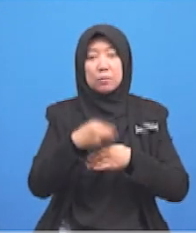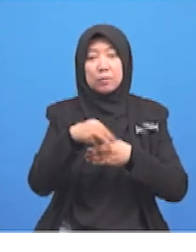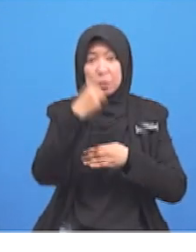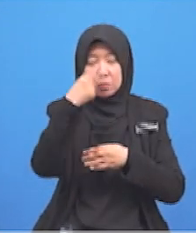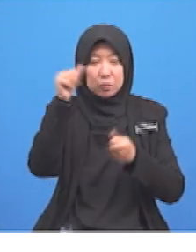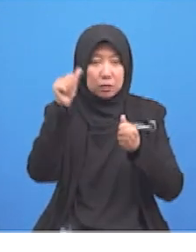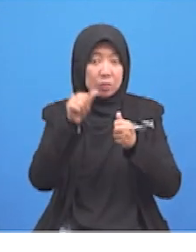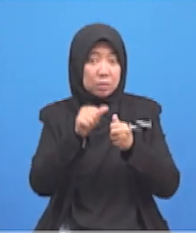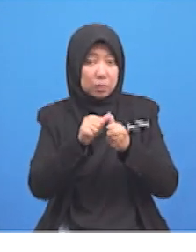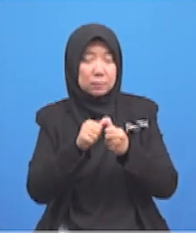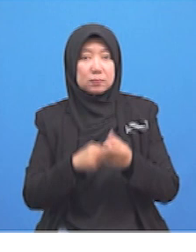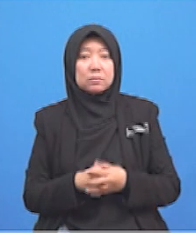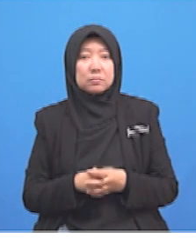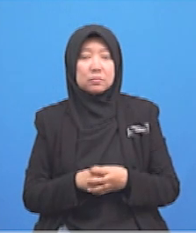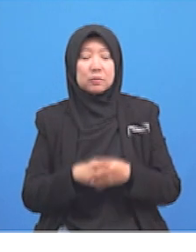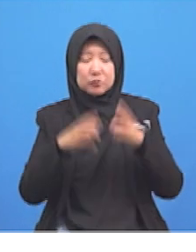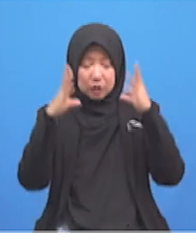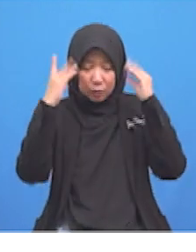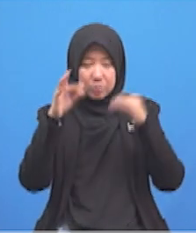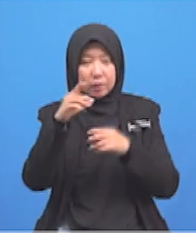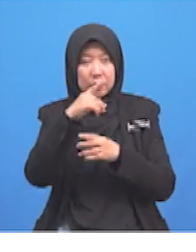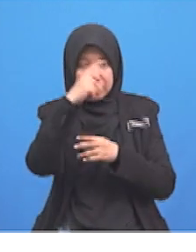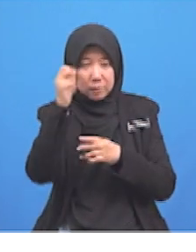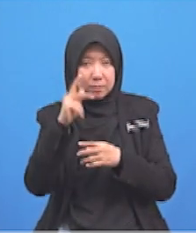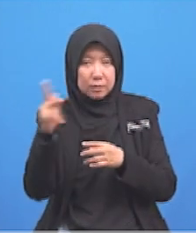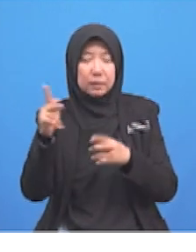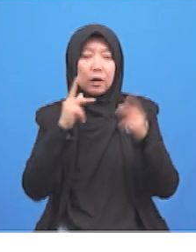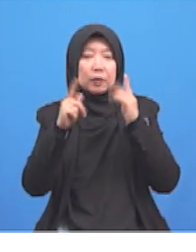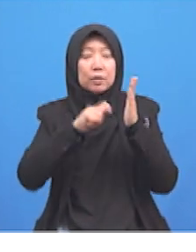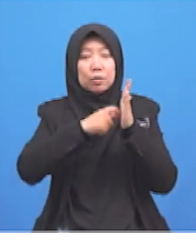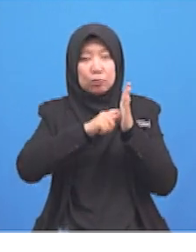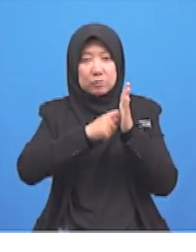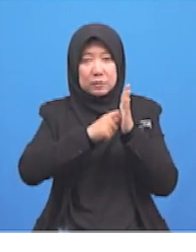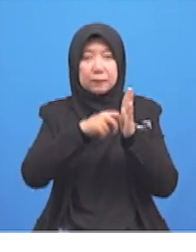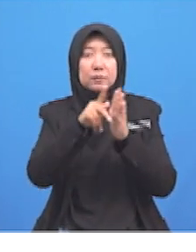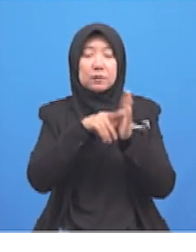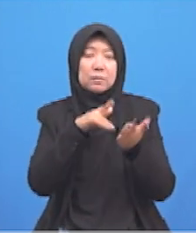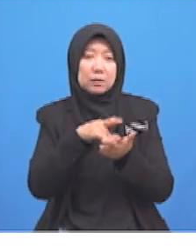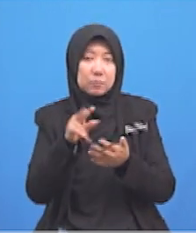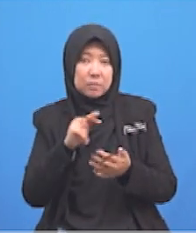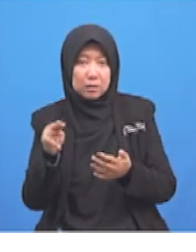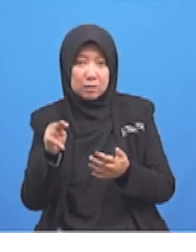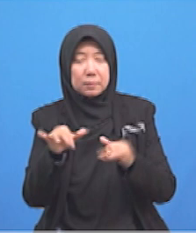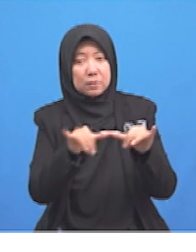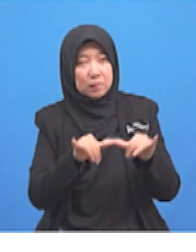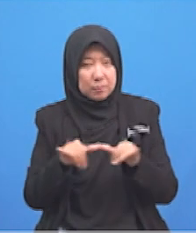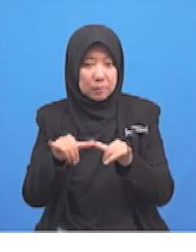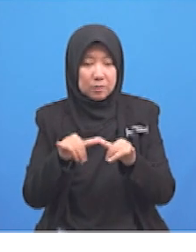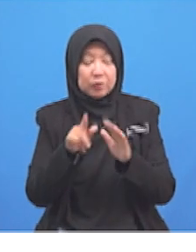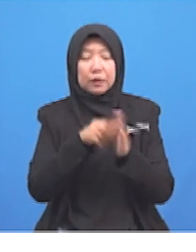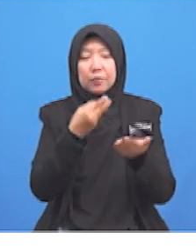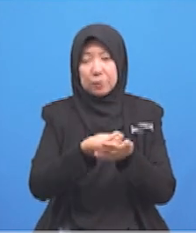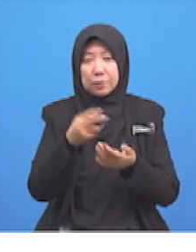ini. Cikgu telah menghitamkan kata kunci kelemahan, menyeragamkan,